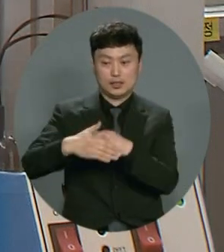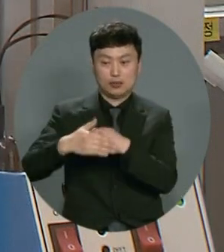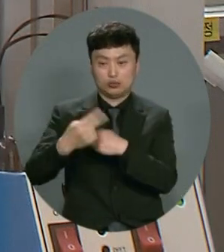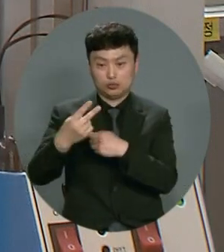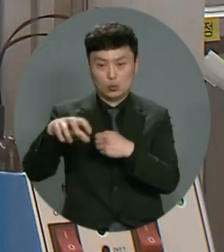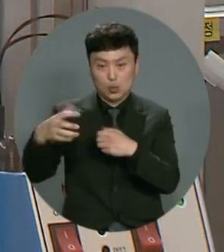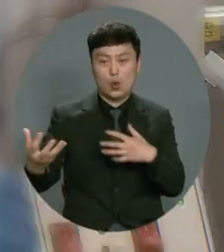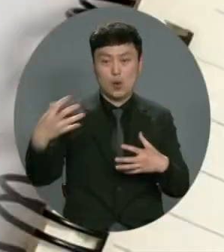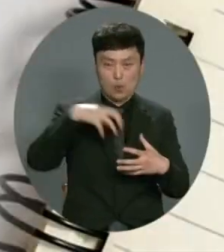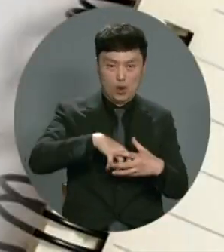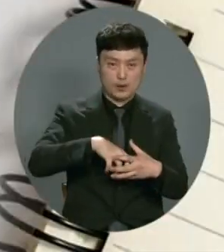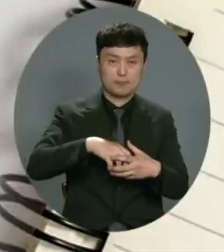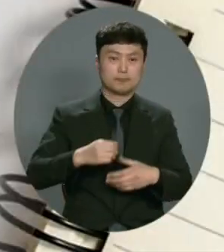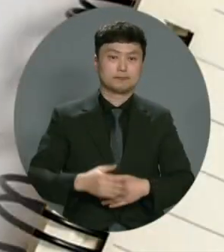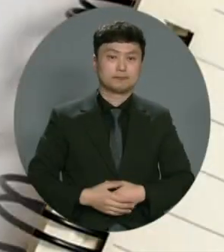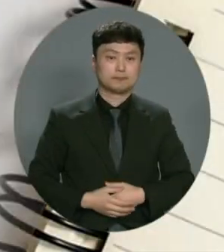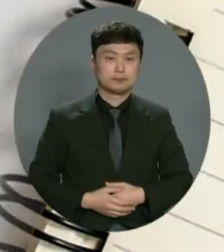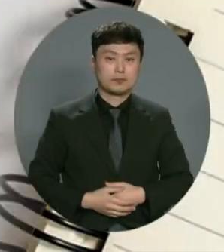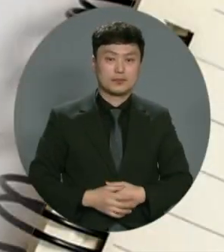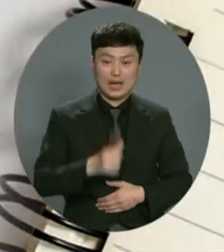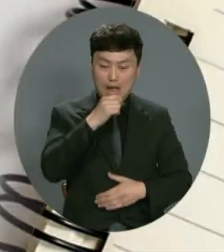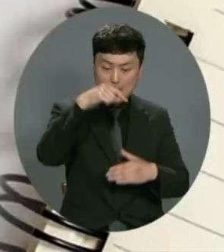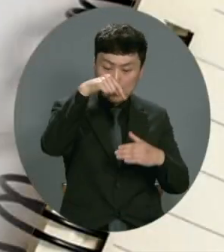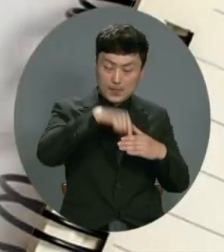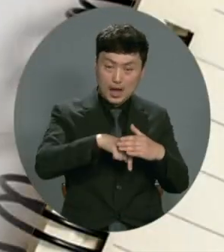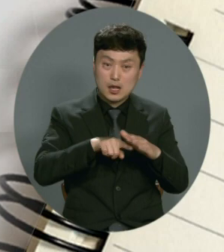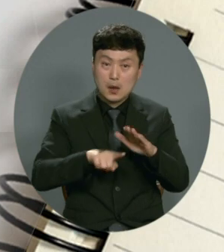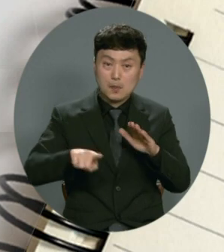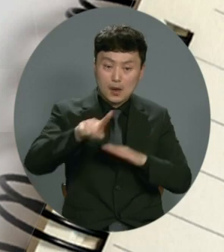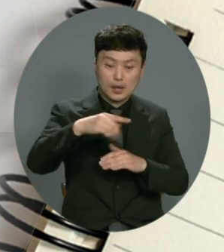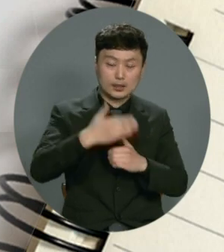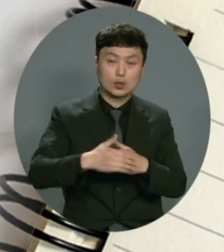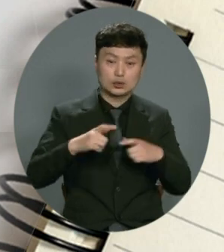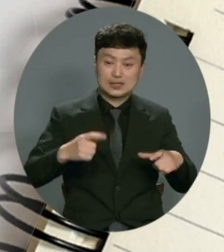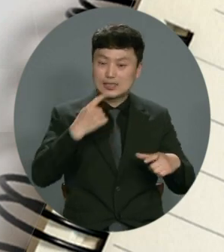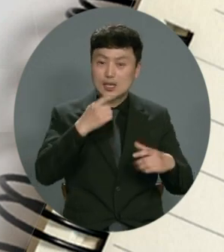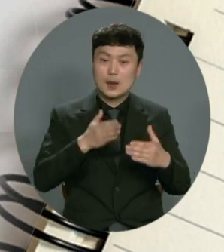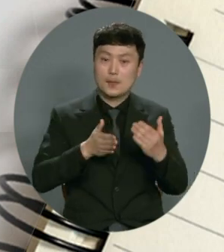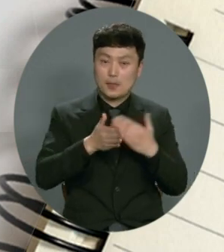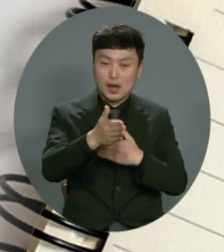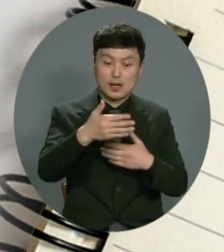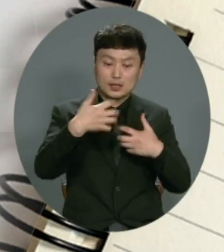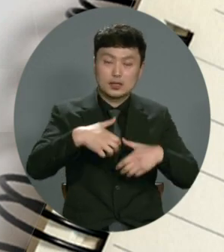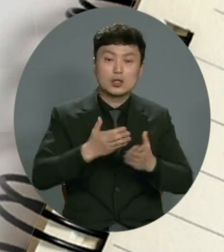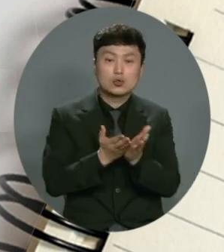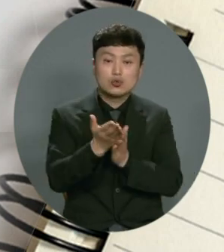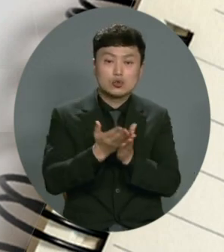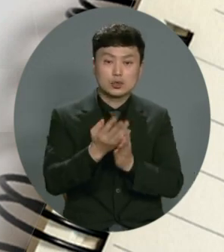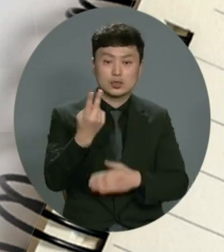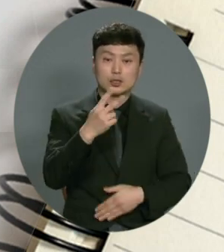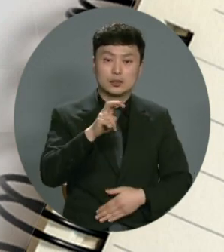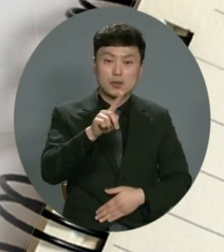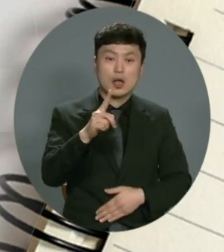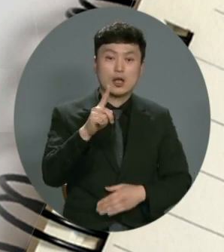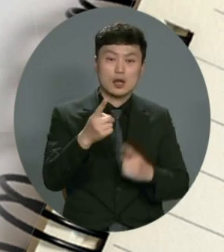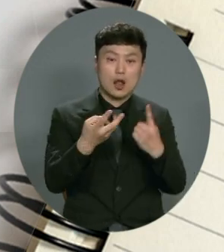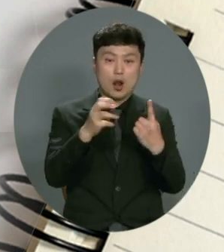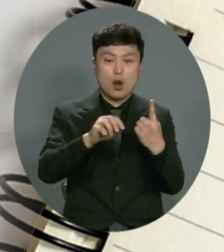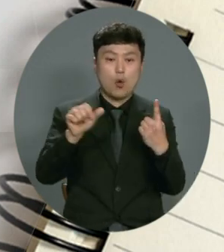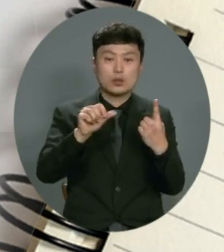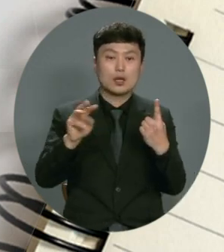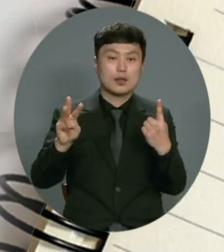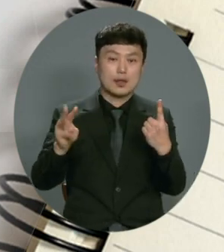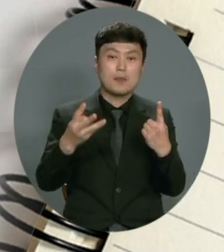있습니다. 임플란트 업체들의 선전으로 대구 지역 의료용 기기 수출은 2021년 1억 5천여만